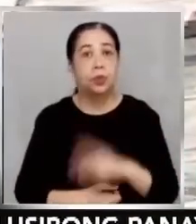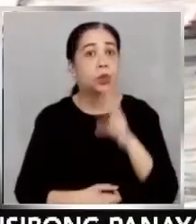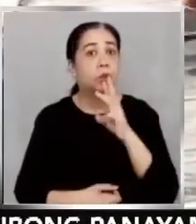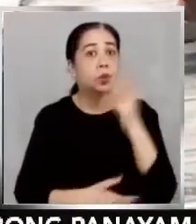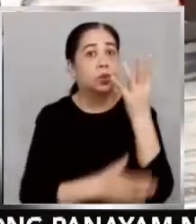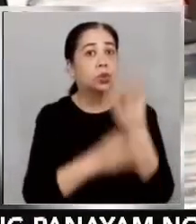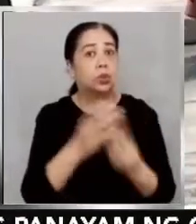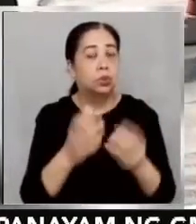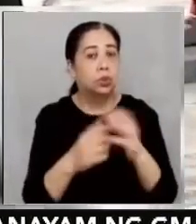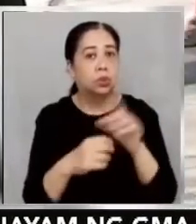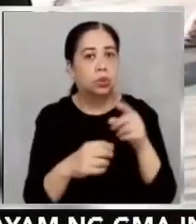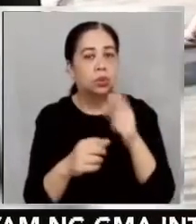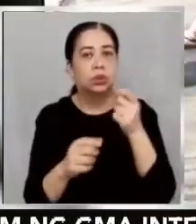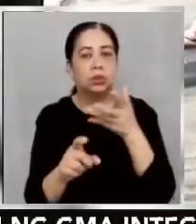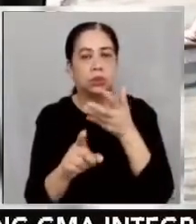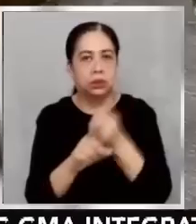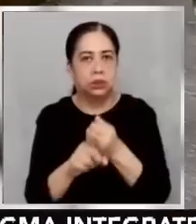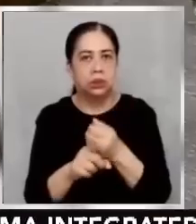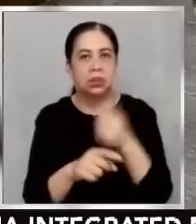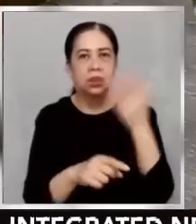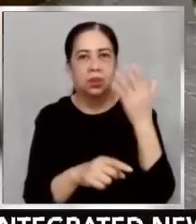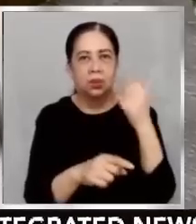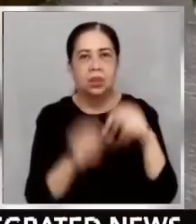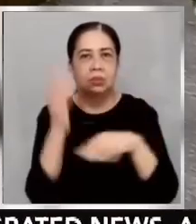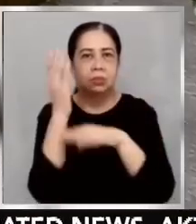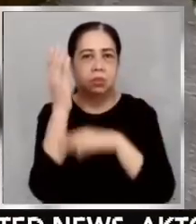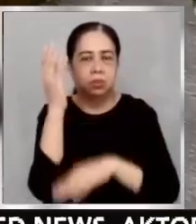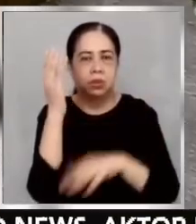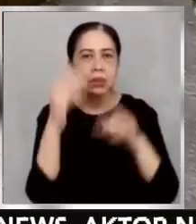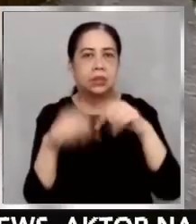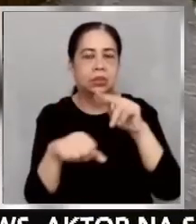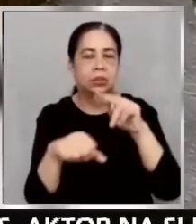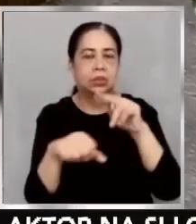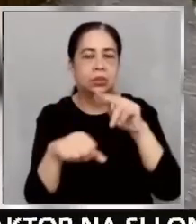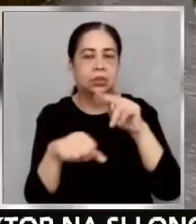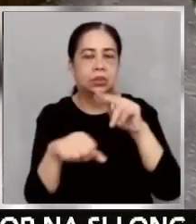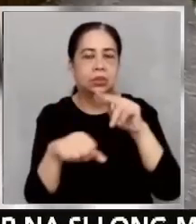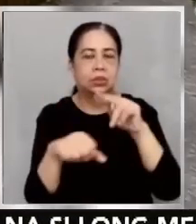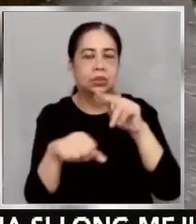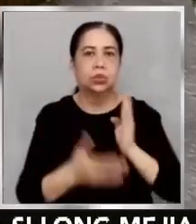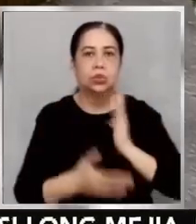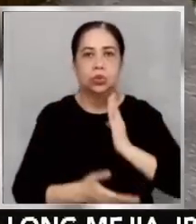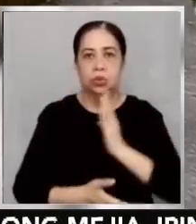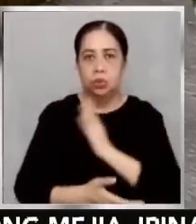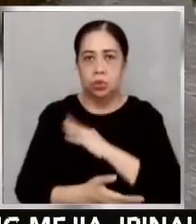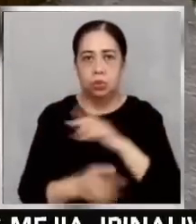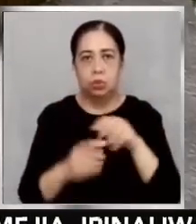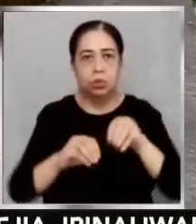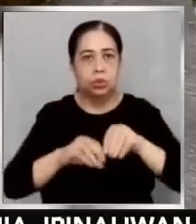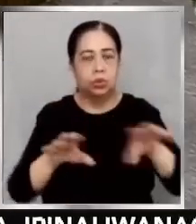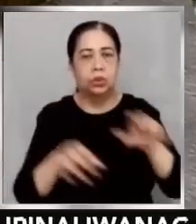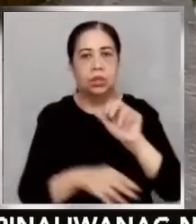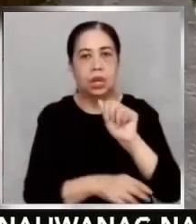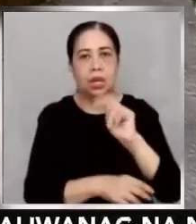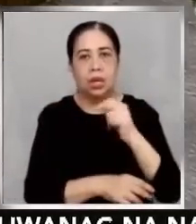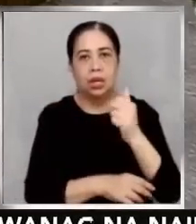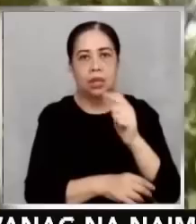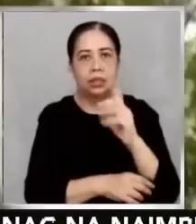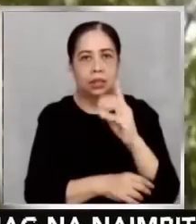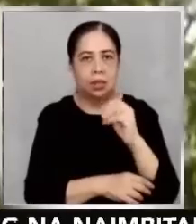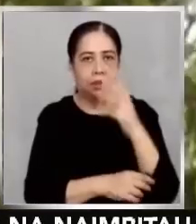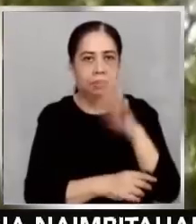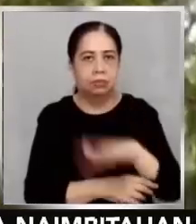ay direktang epekto ng pagbawas ng National Water Resources Board sa alokasyon ng angat dam sa supply ng Metro